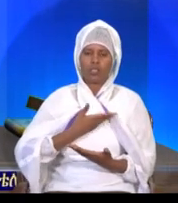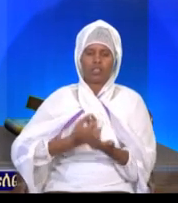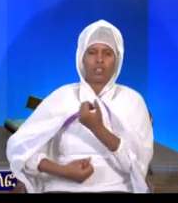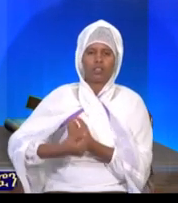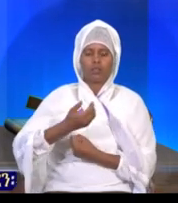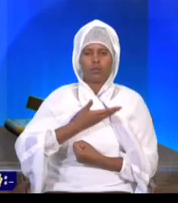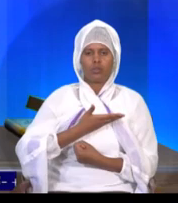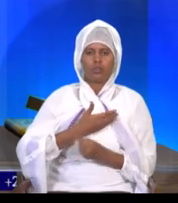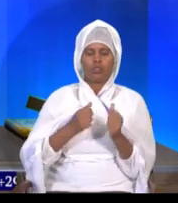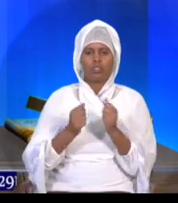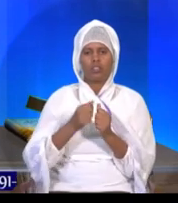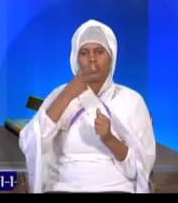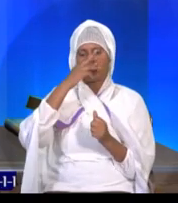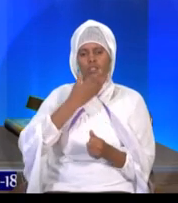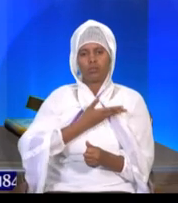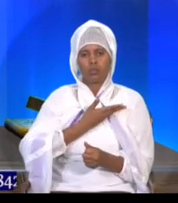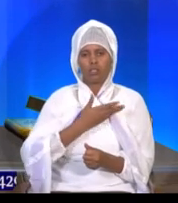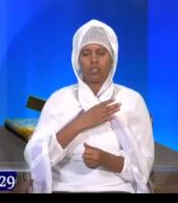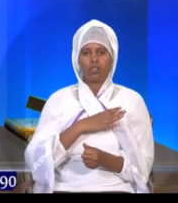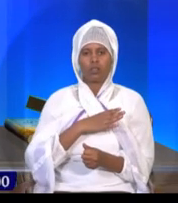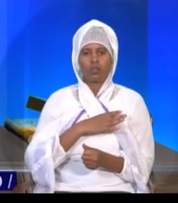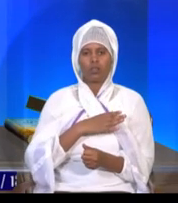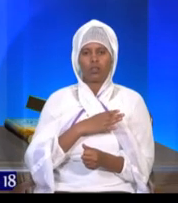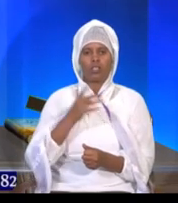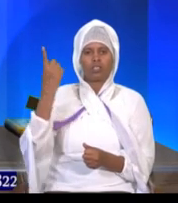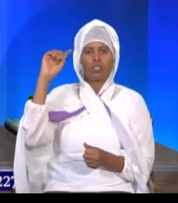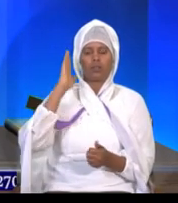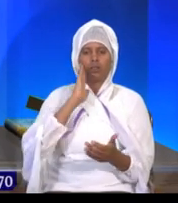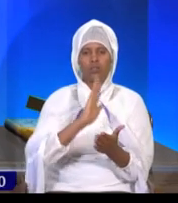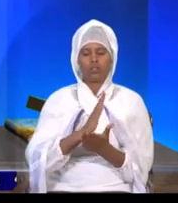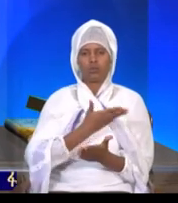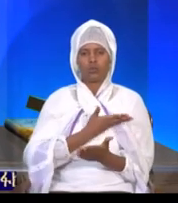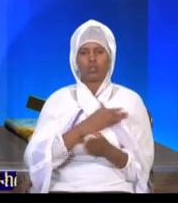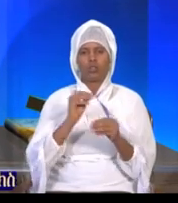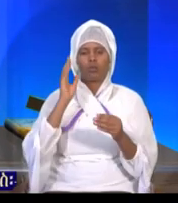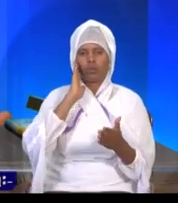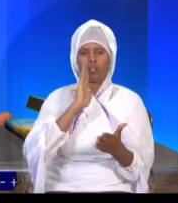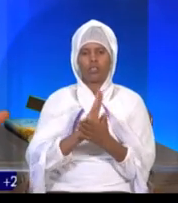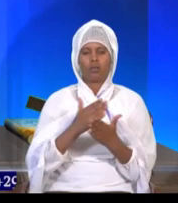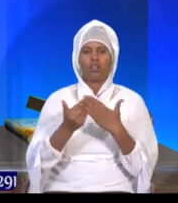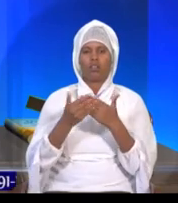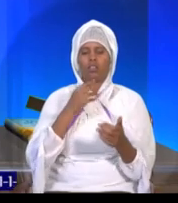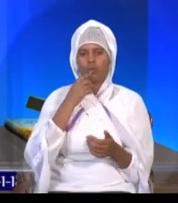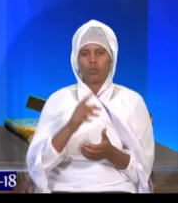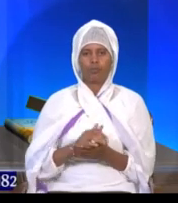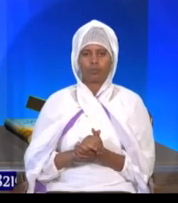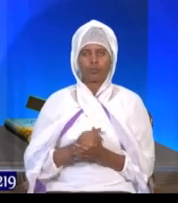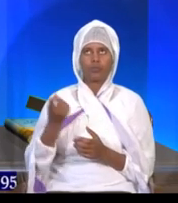ኣበሳይ እኳ እንተበዝሐ በደልገይ እኳ እንተበዝሐ ናትካ ምሕረት ብዙሕ እዩ ሞ ይቕረበለለይ